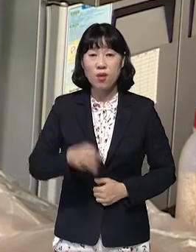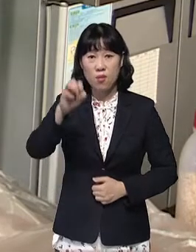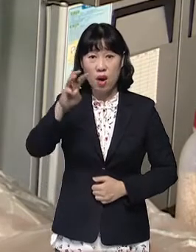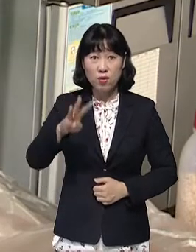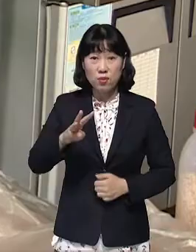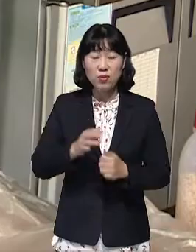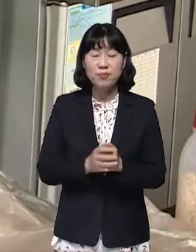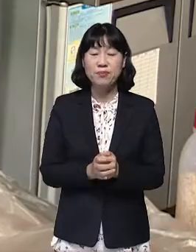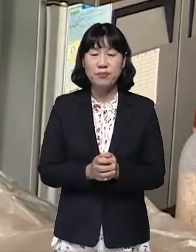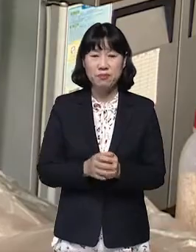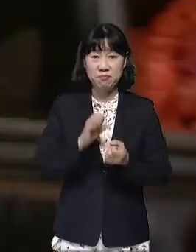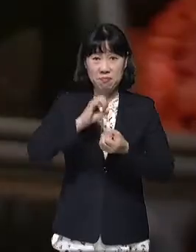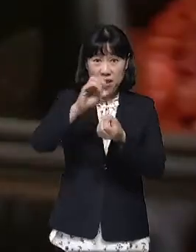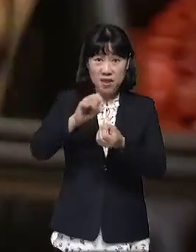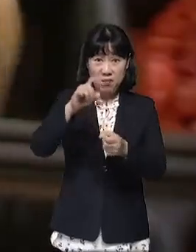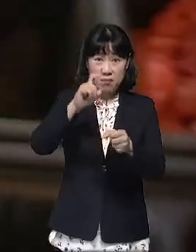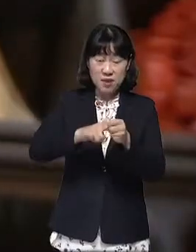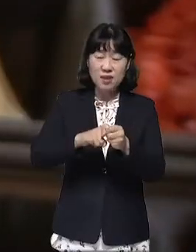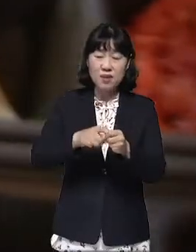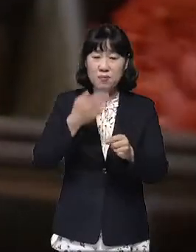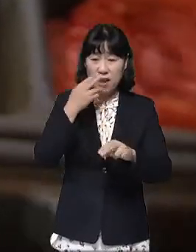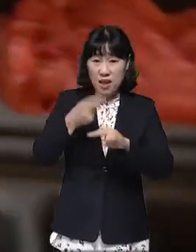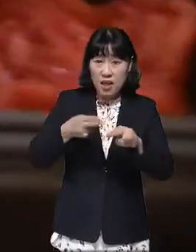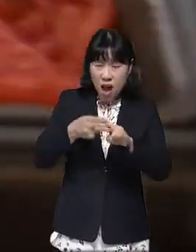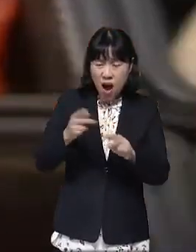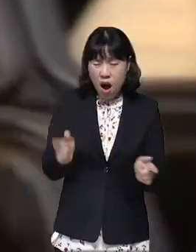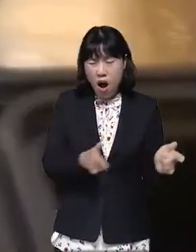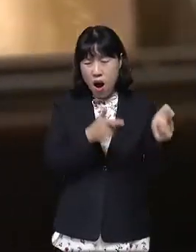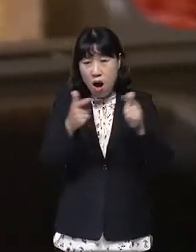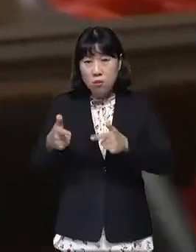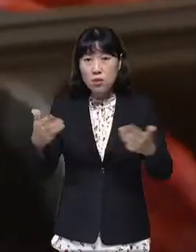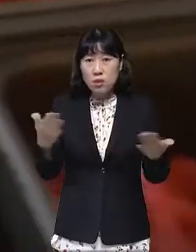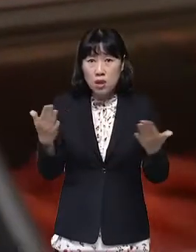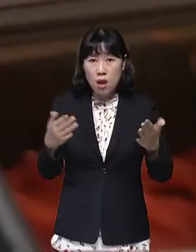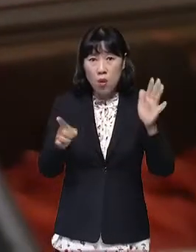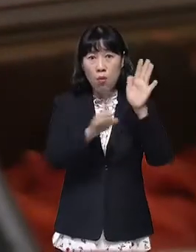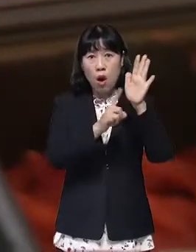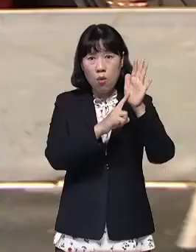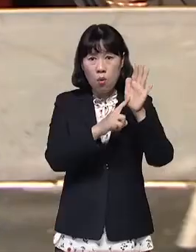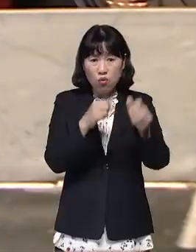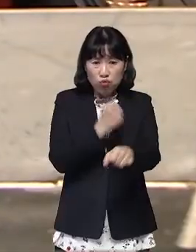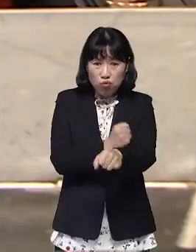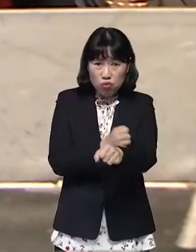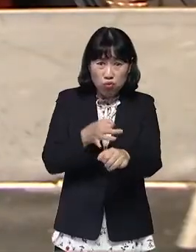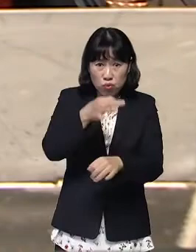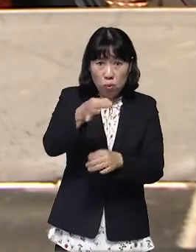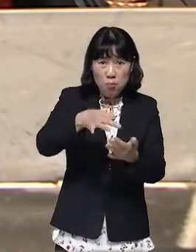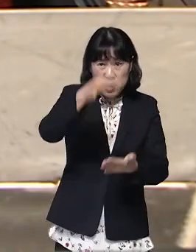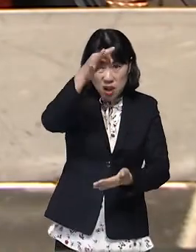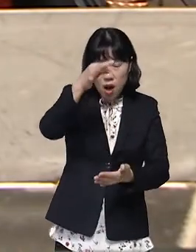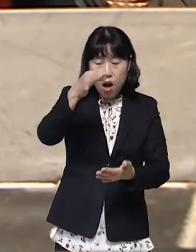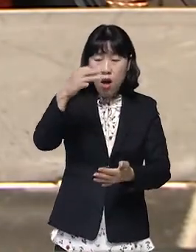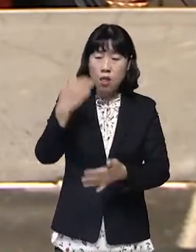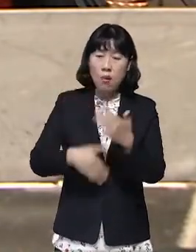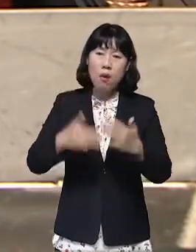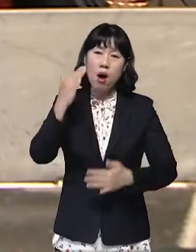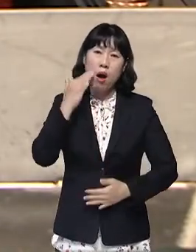광주의 한 배달음식점. 하루 종일 일을 해도 비싼 광고료와 수수료 등을 떼면 남는 게